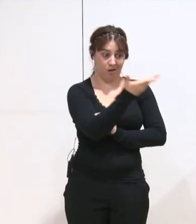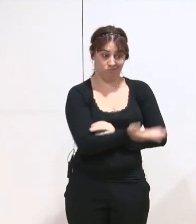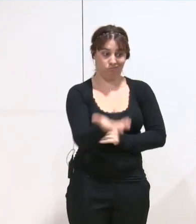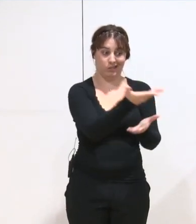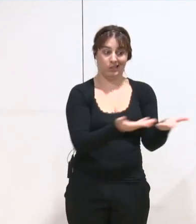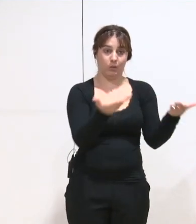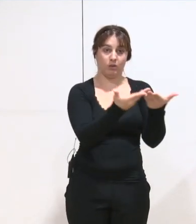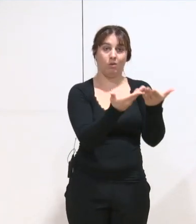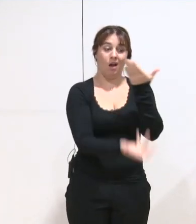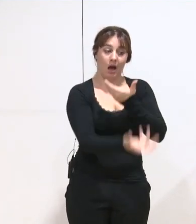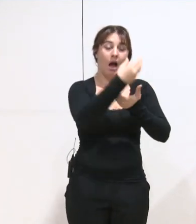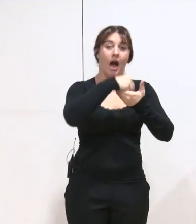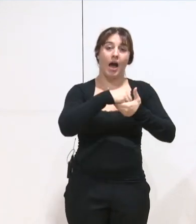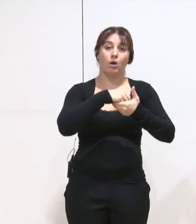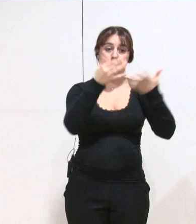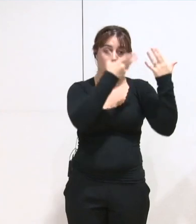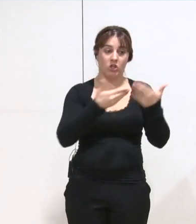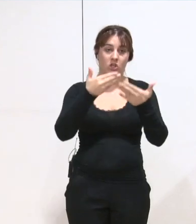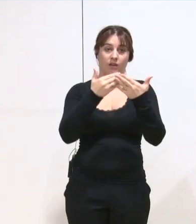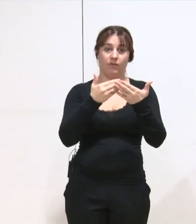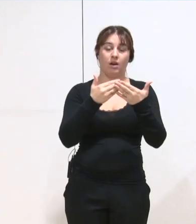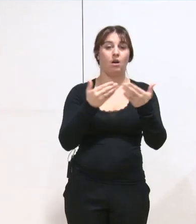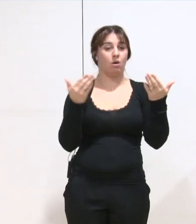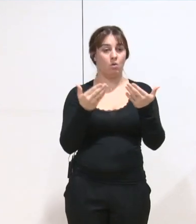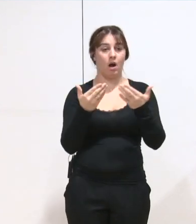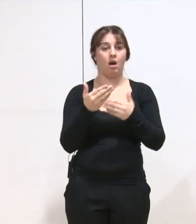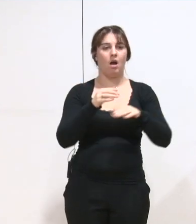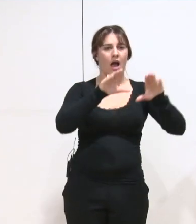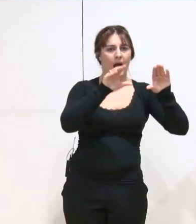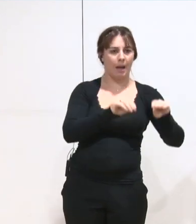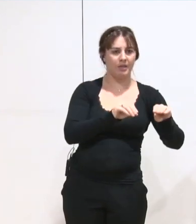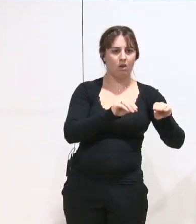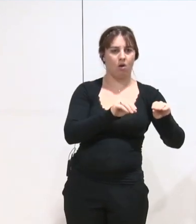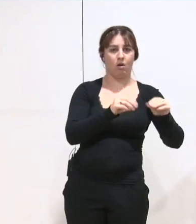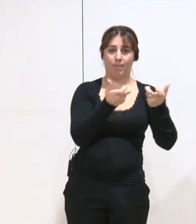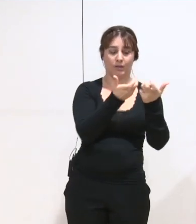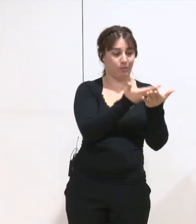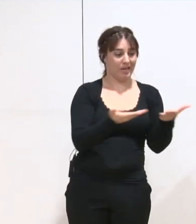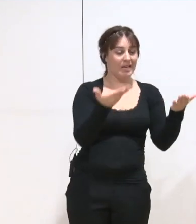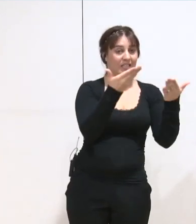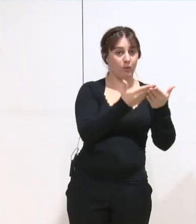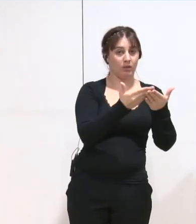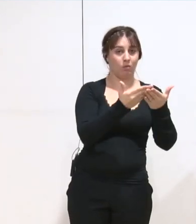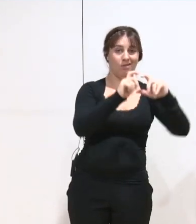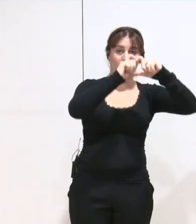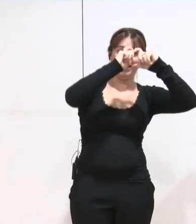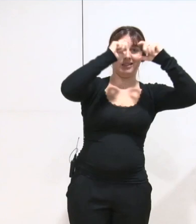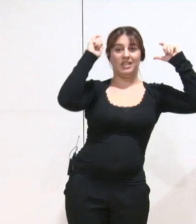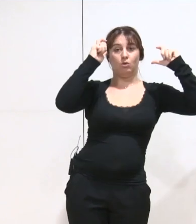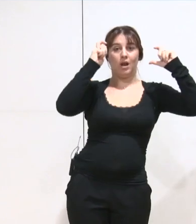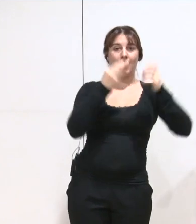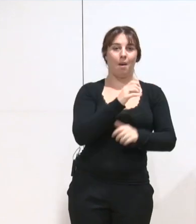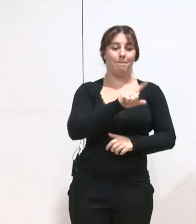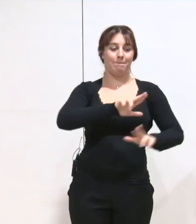ce chiffre, je prends en compte ce qu'on appelle les décohabitants, c'est-à-dire les situations de personnes qui ne sont pas titulaires en tant que telles du